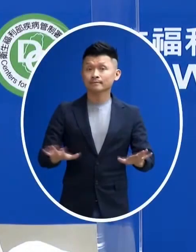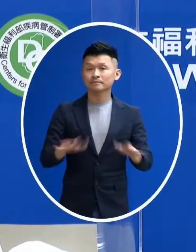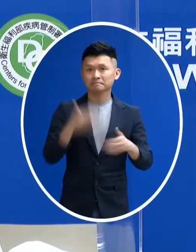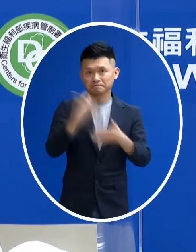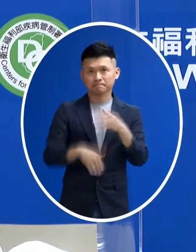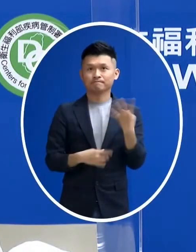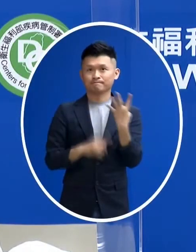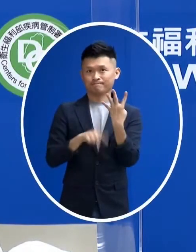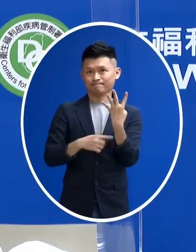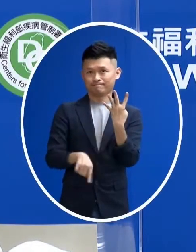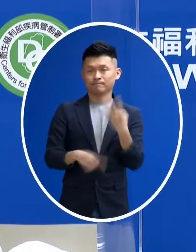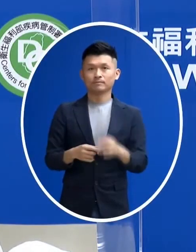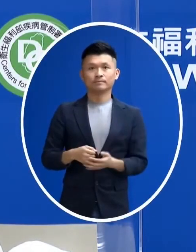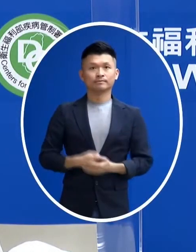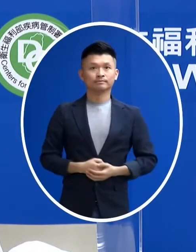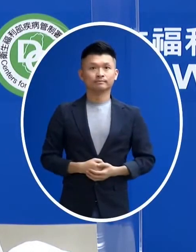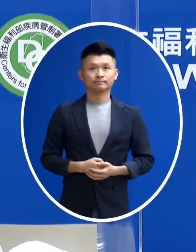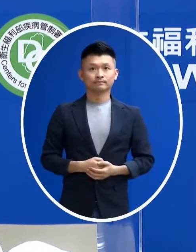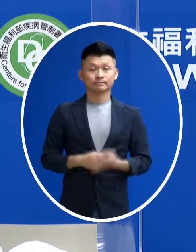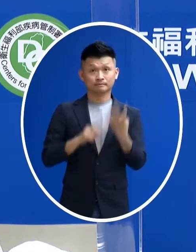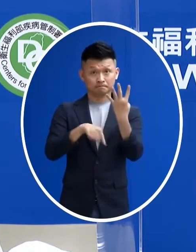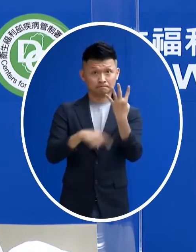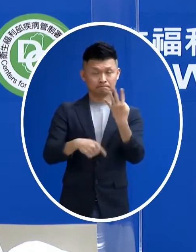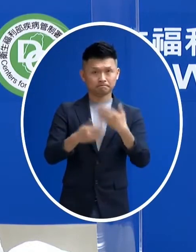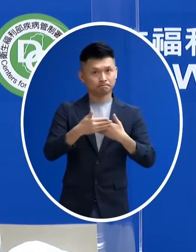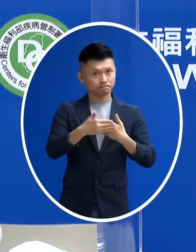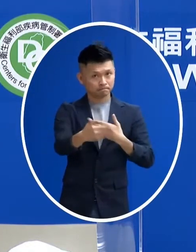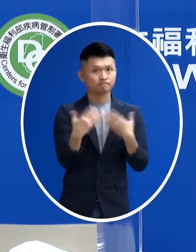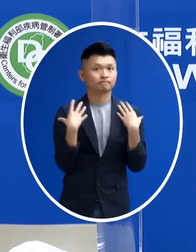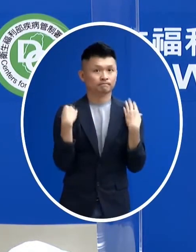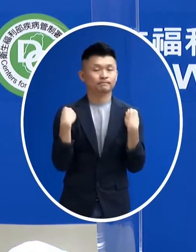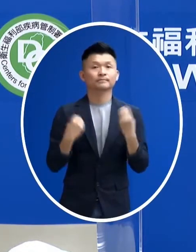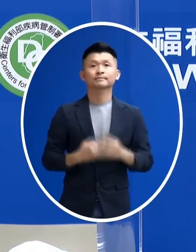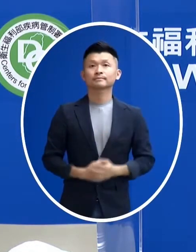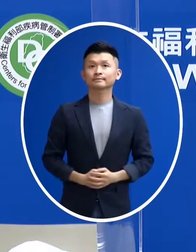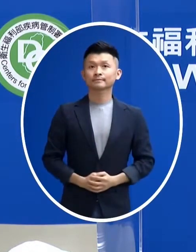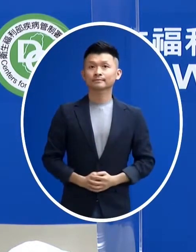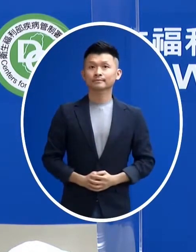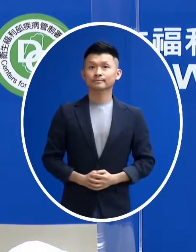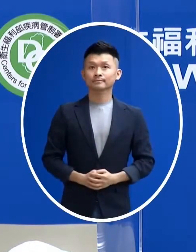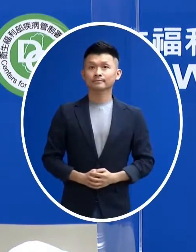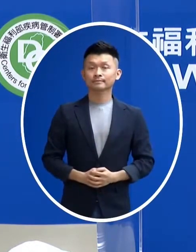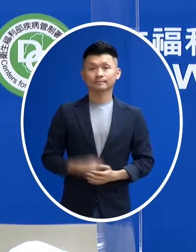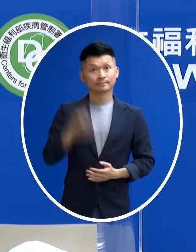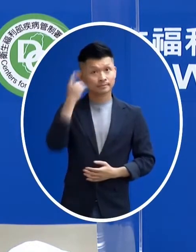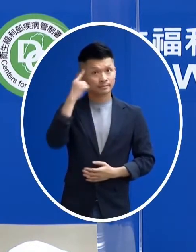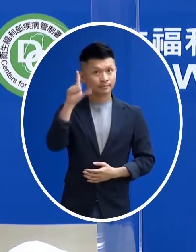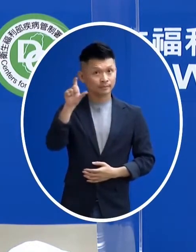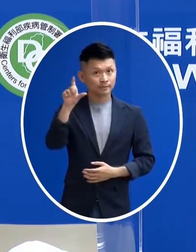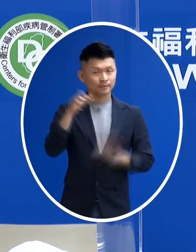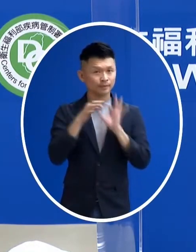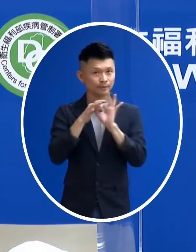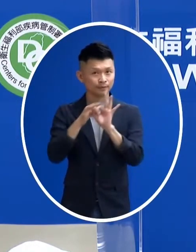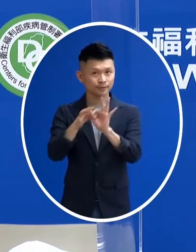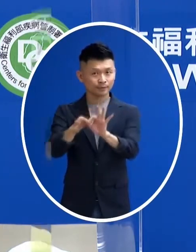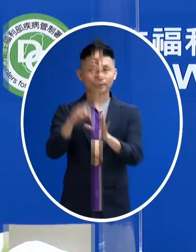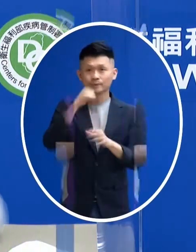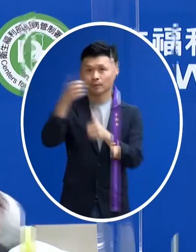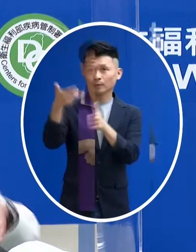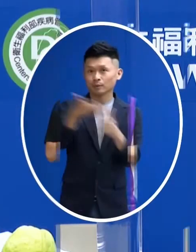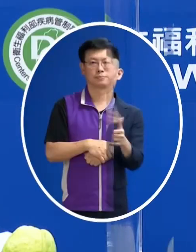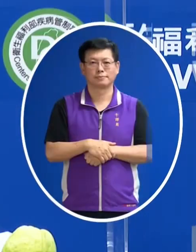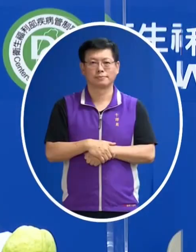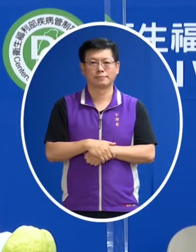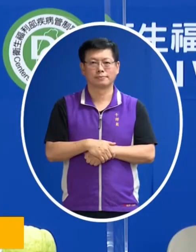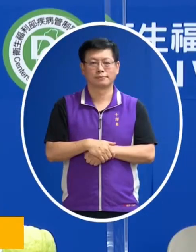长、阿中部长，甚至出现瞬时中流行语。当疫情成功被控制住，记者会出现不同